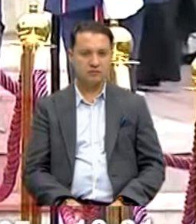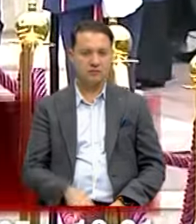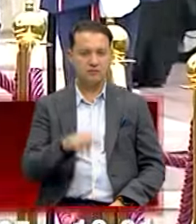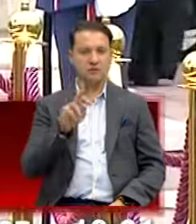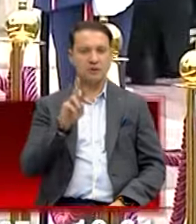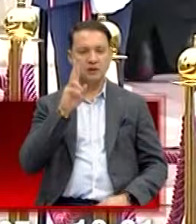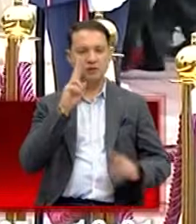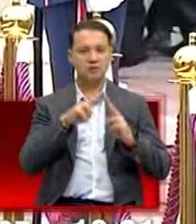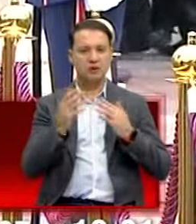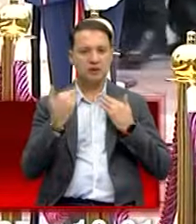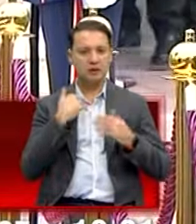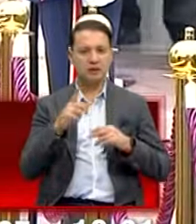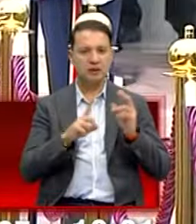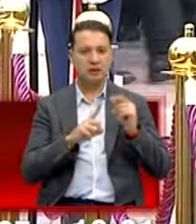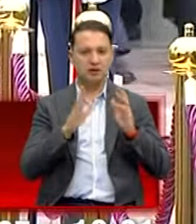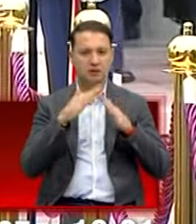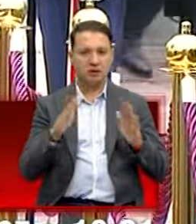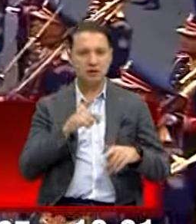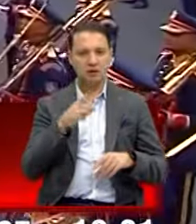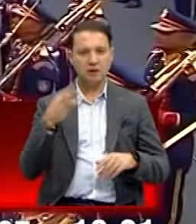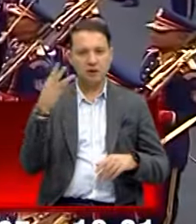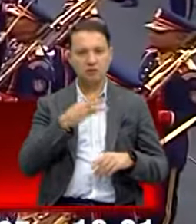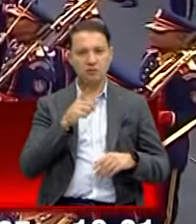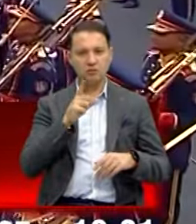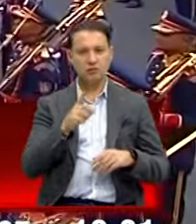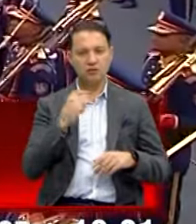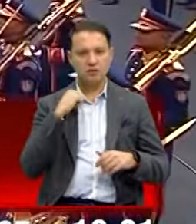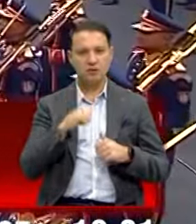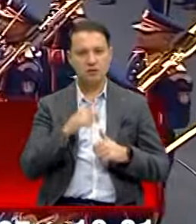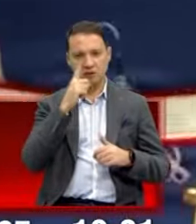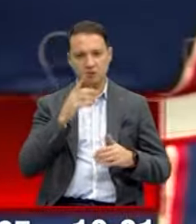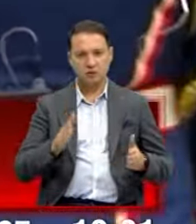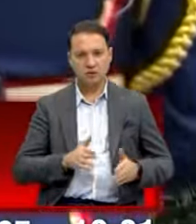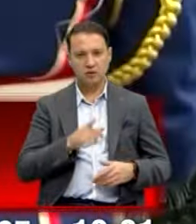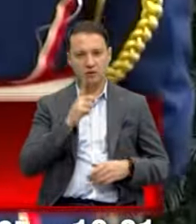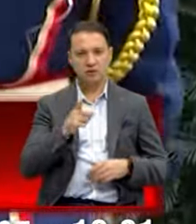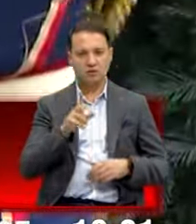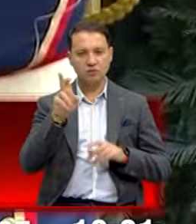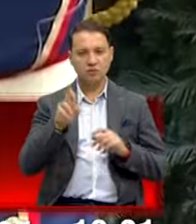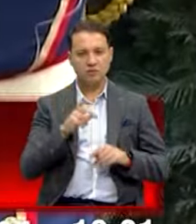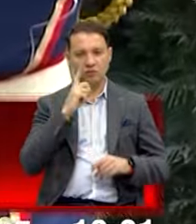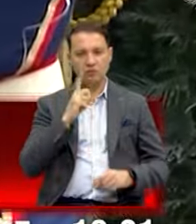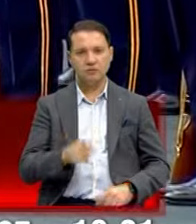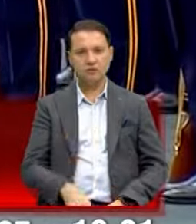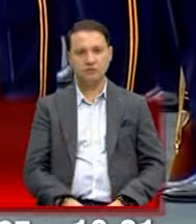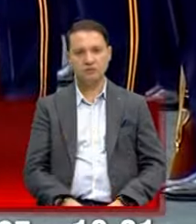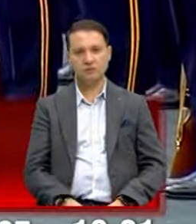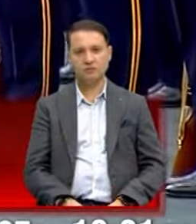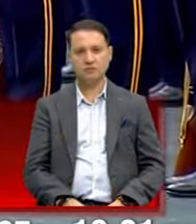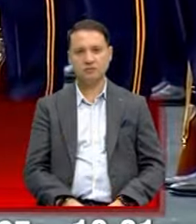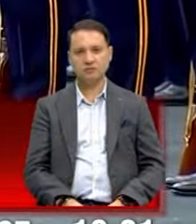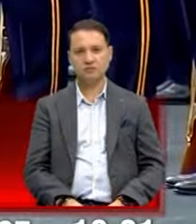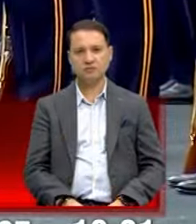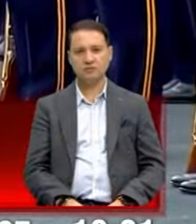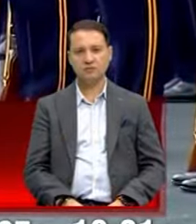İkili görüşmenin adresi İttihadiye Sarayı'ydı. Erdoğan burada bir kez de resmi tören ve top atışlarıyla karşılandı.